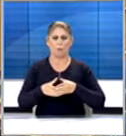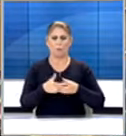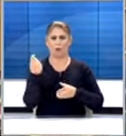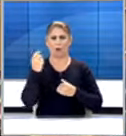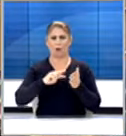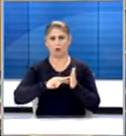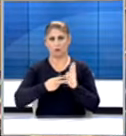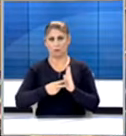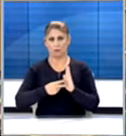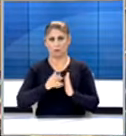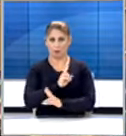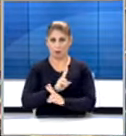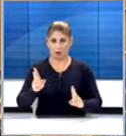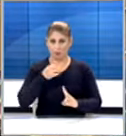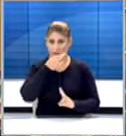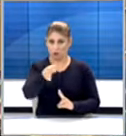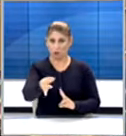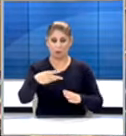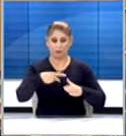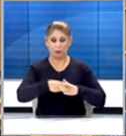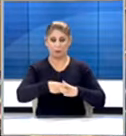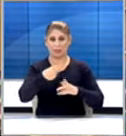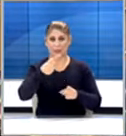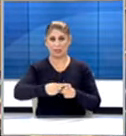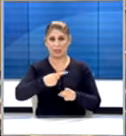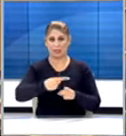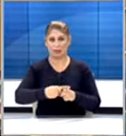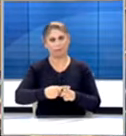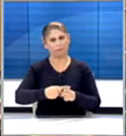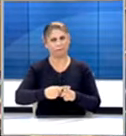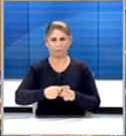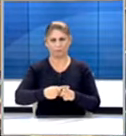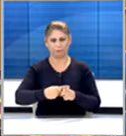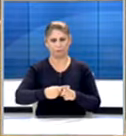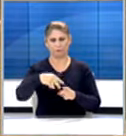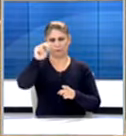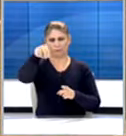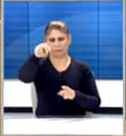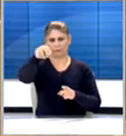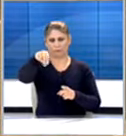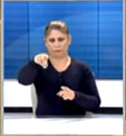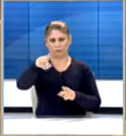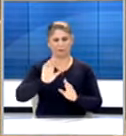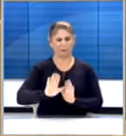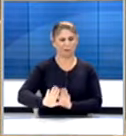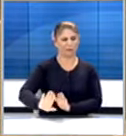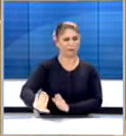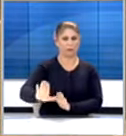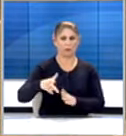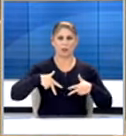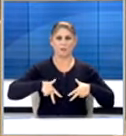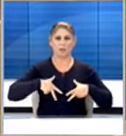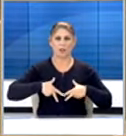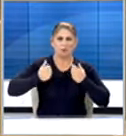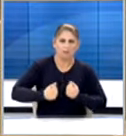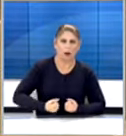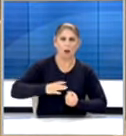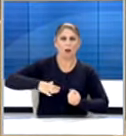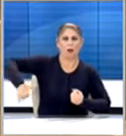περιγράφει με σαφήνεια ακόμη και η Τράπεζα της Ελλάδας, που εσχροκερδούν με την ανοχή της κυβέρνησης στην πλάτη του ελληνικού